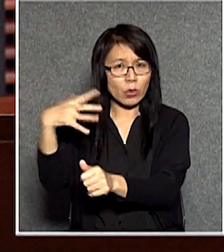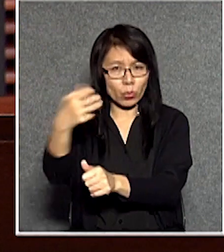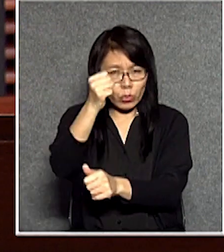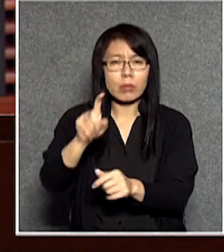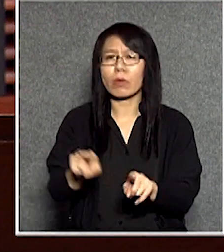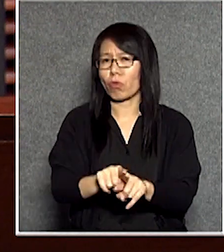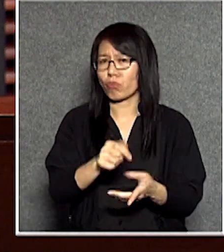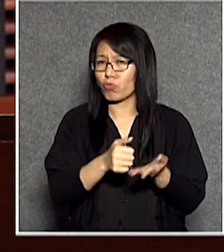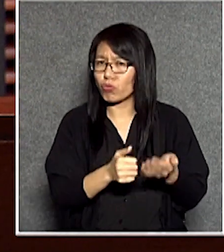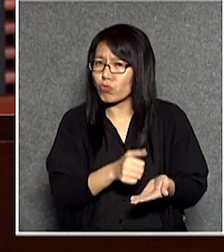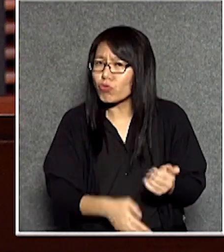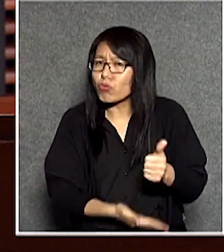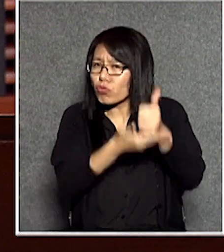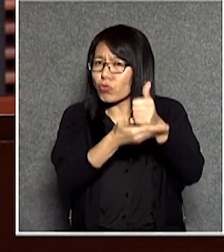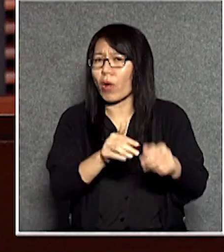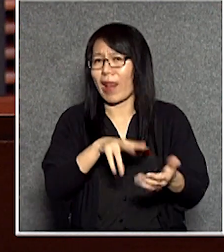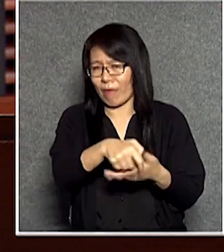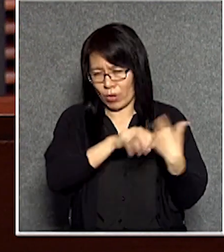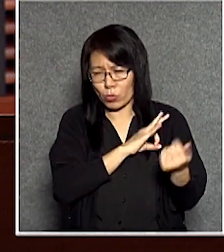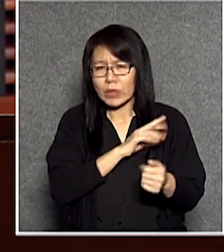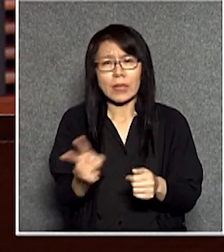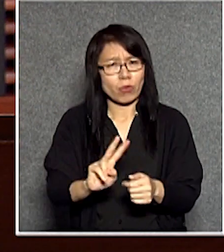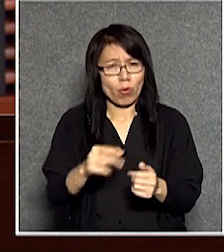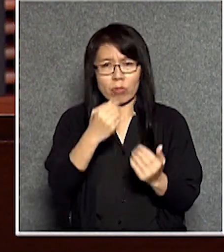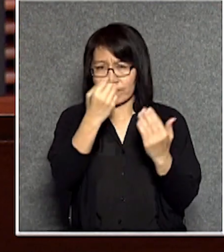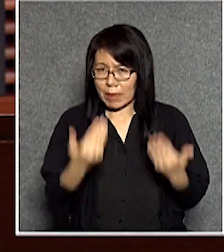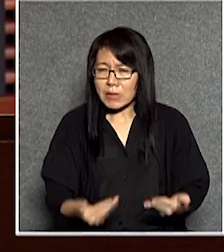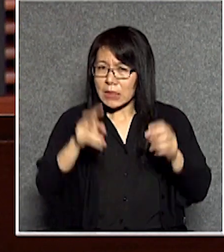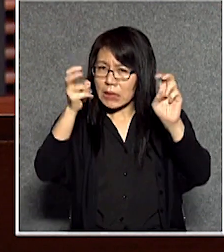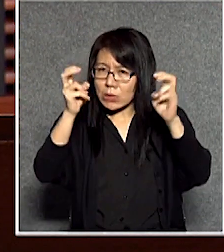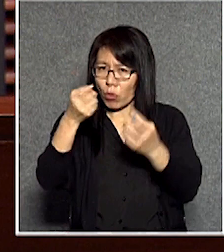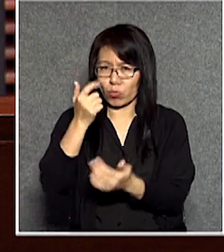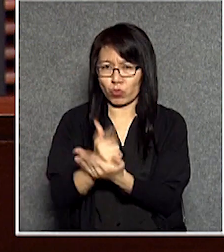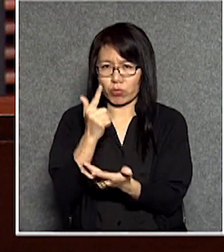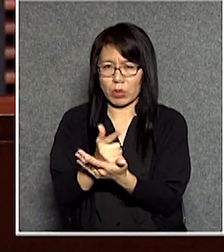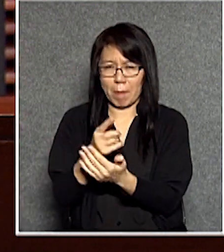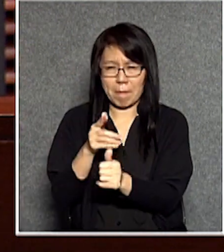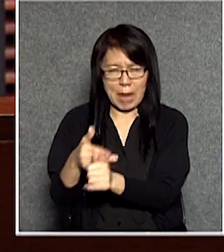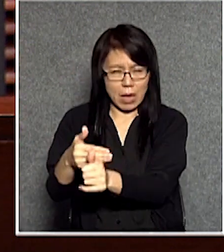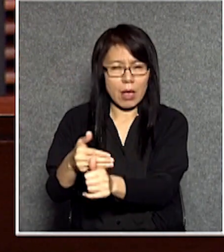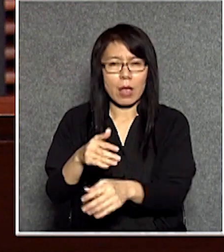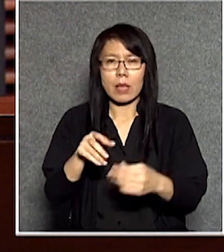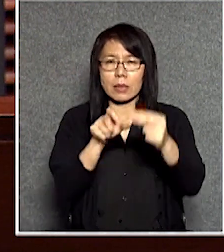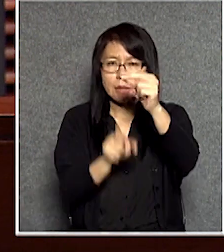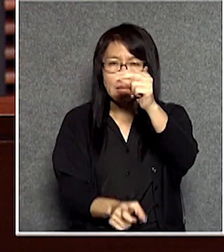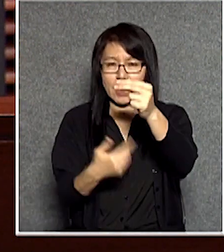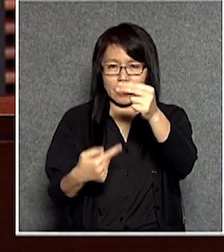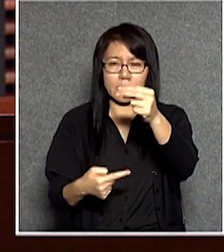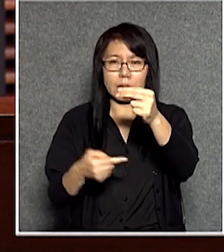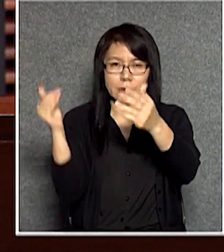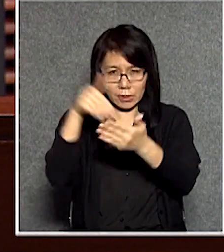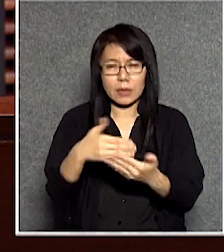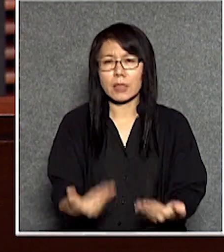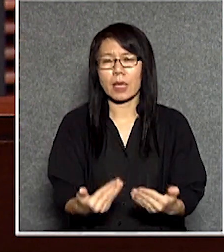尊嚴，同樣是今次彈劾議案的重要原因。回歸以來，雖然我們的立法會先天不